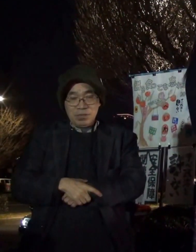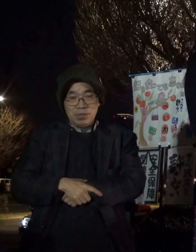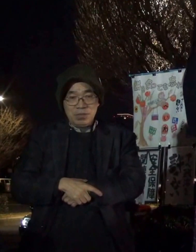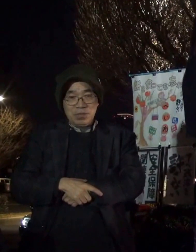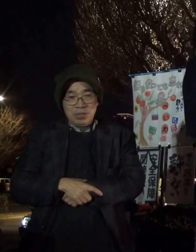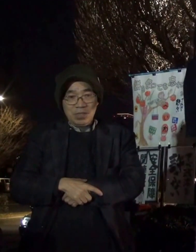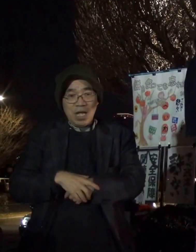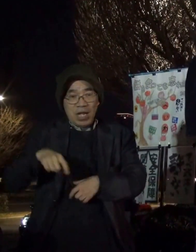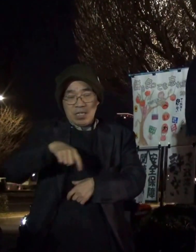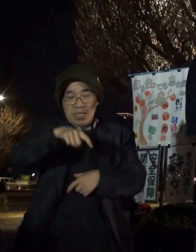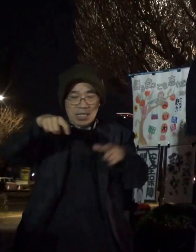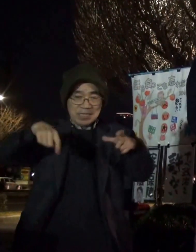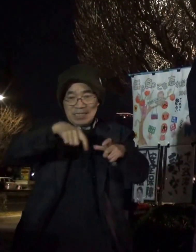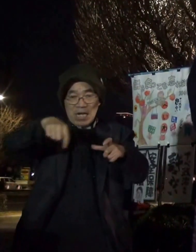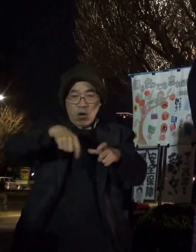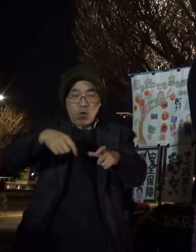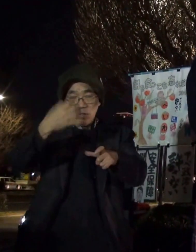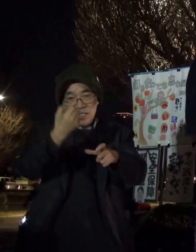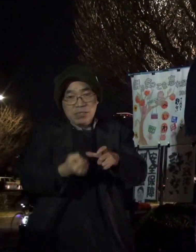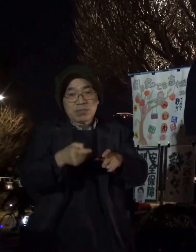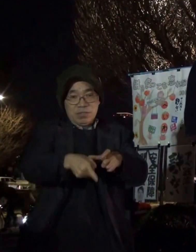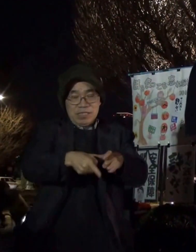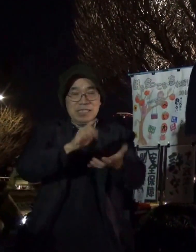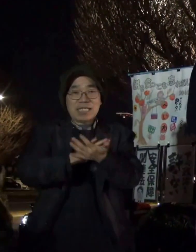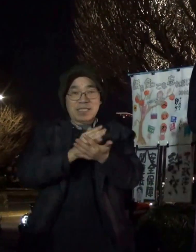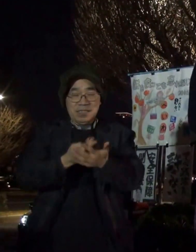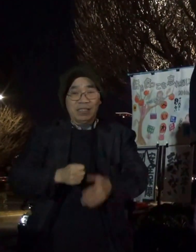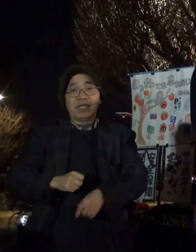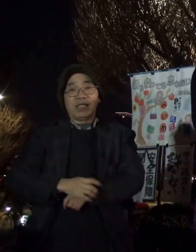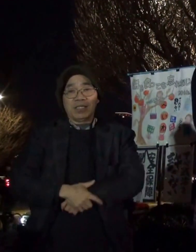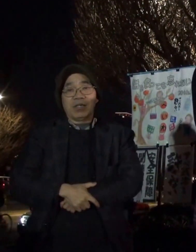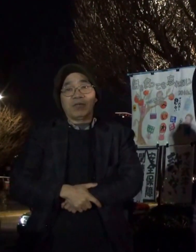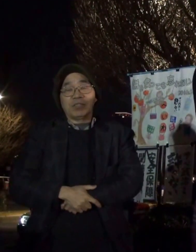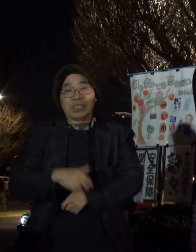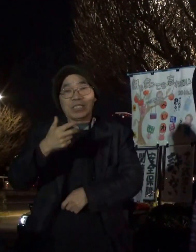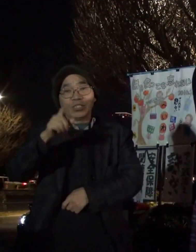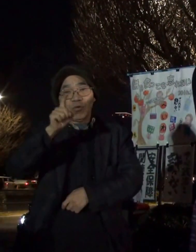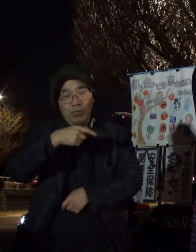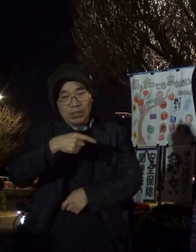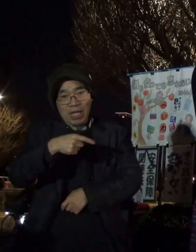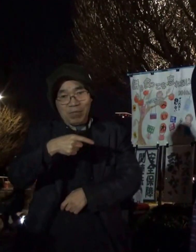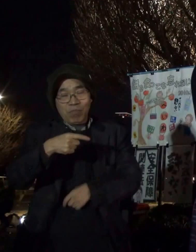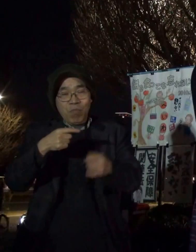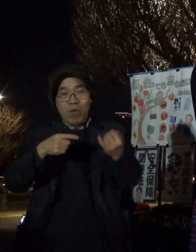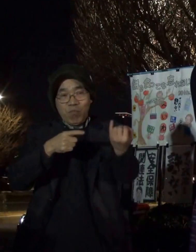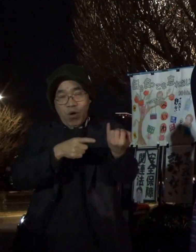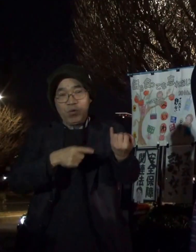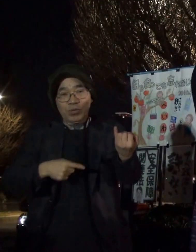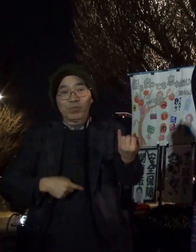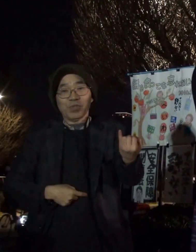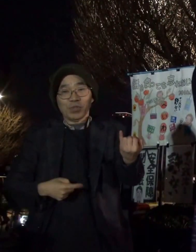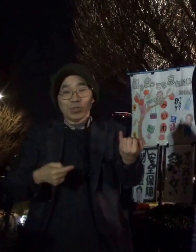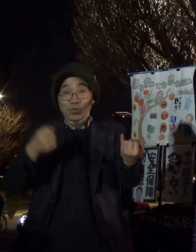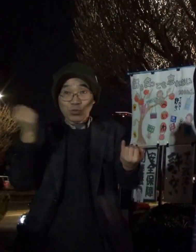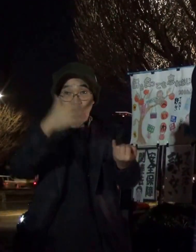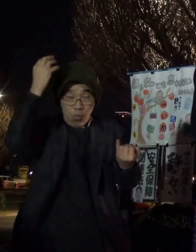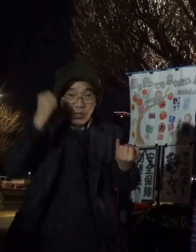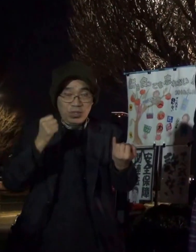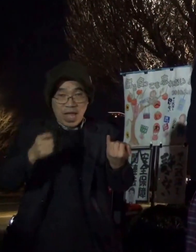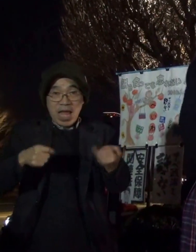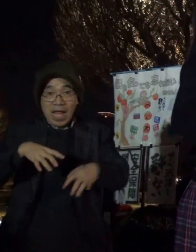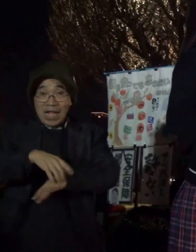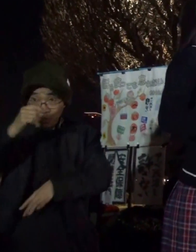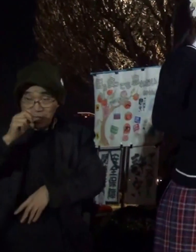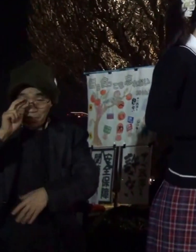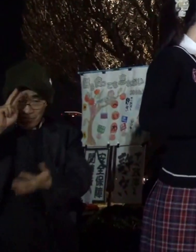その収録に臨んでいただいたんですけれども、はい、篠さんも本当に すぐ。 そうなんですよ。 なんかず